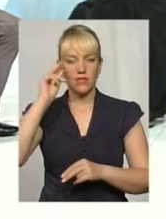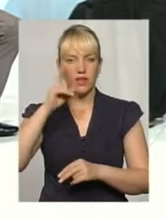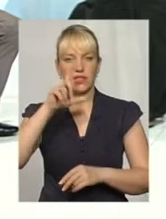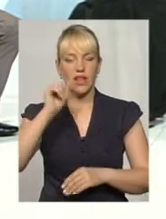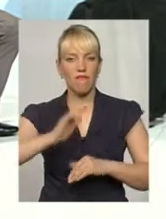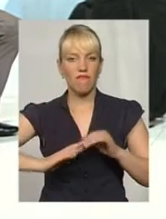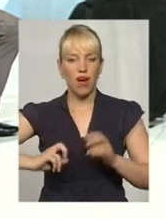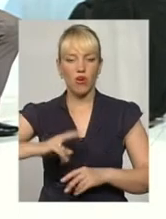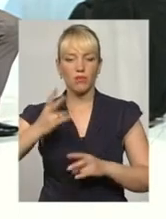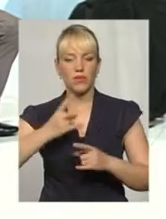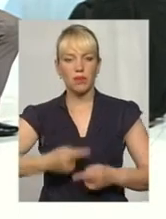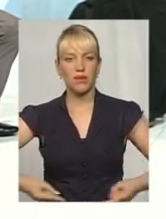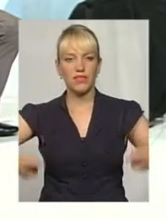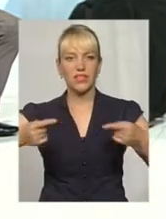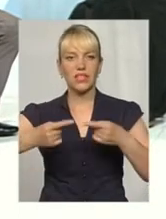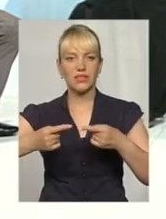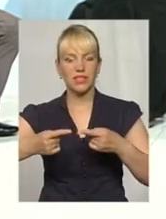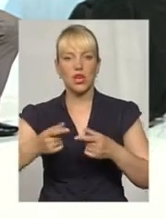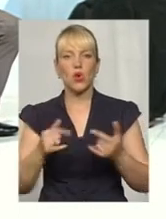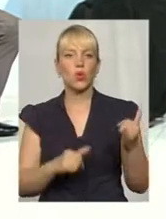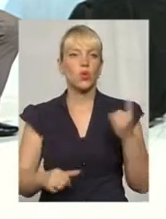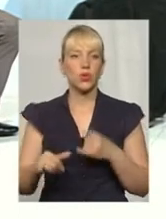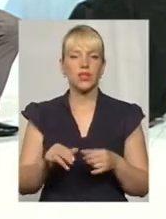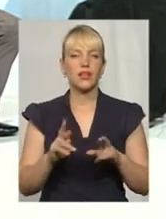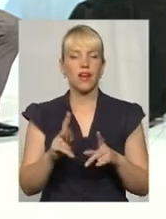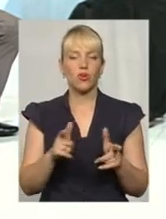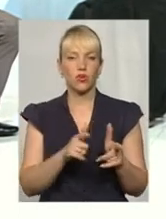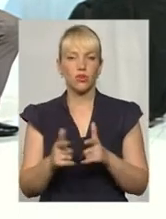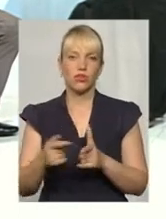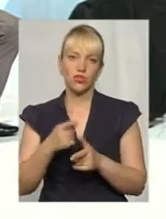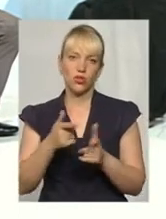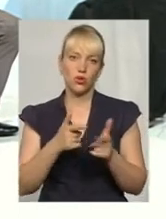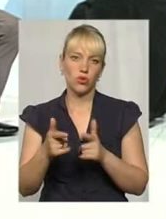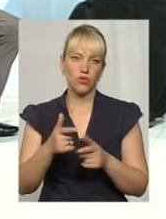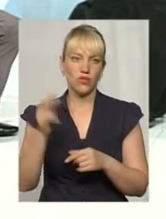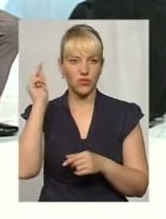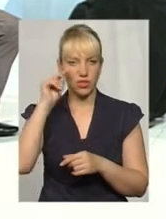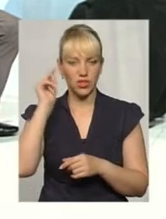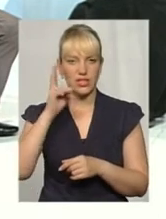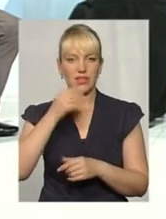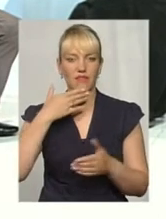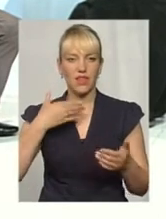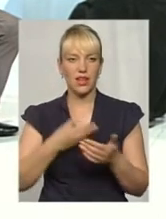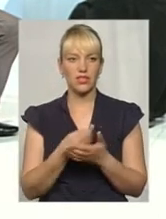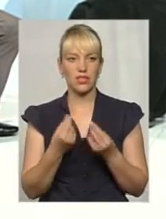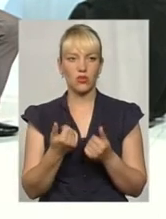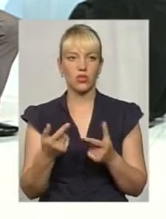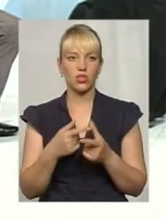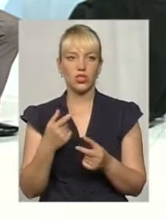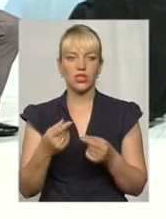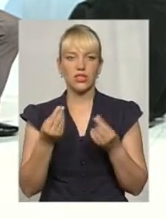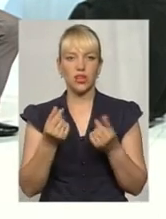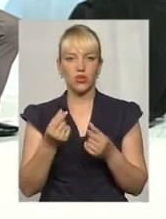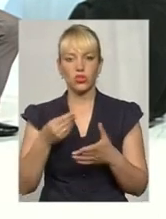треба відразу відзначатися, куди, як він готовий. Чи він готовий вчитися за власні кошти, чи за кошти